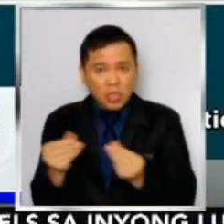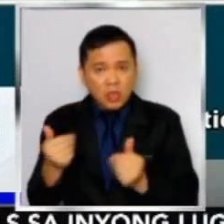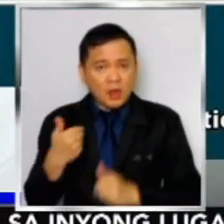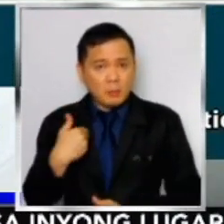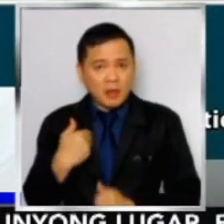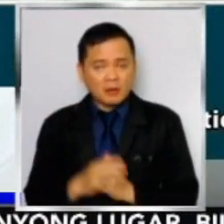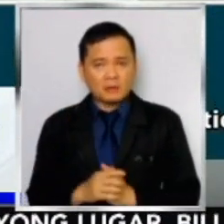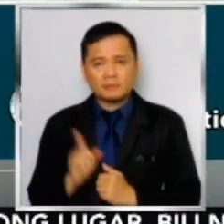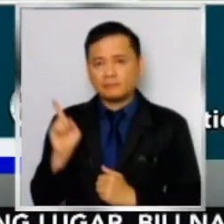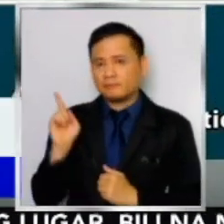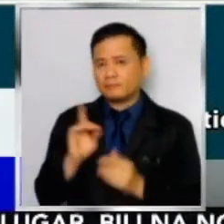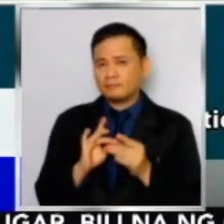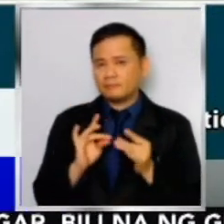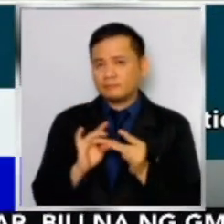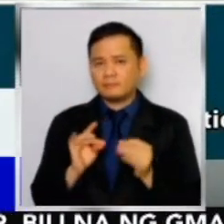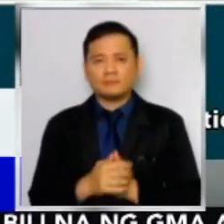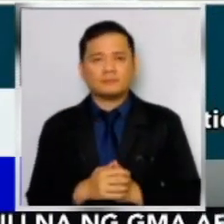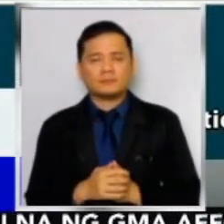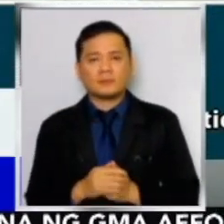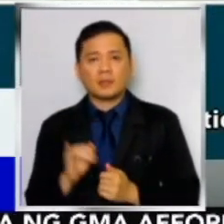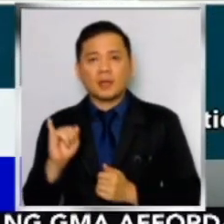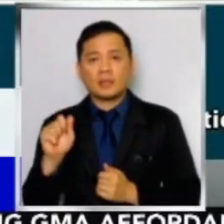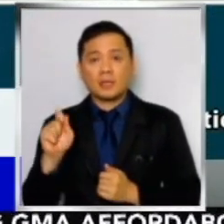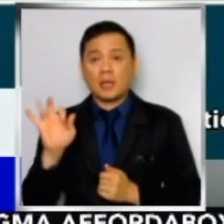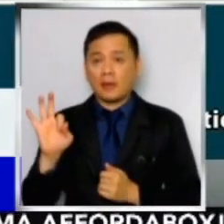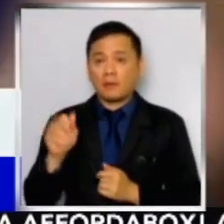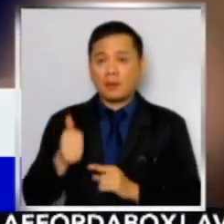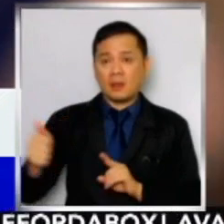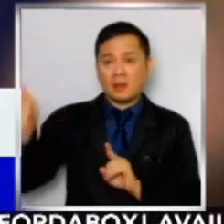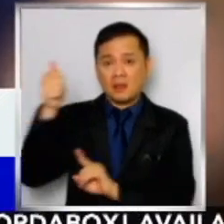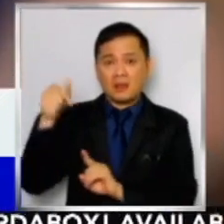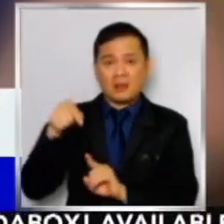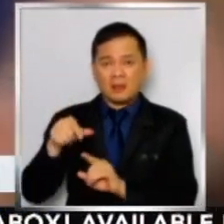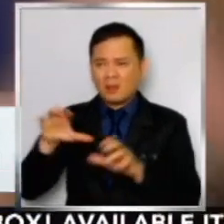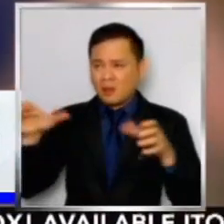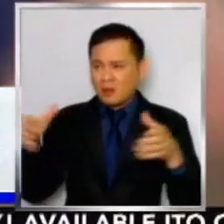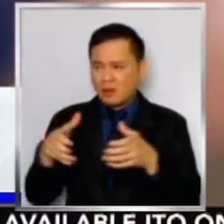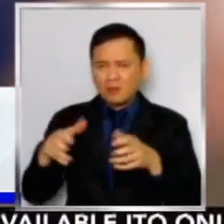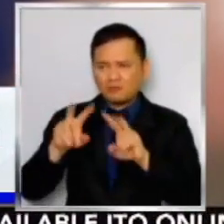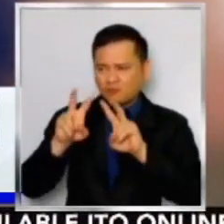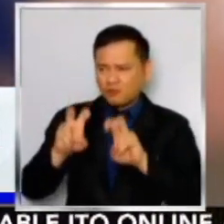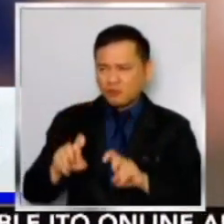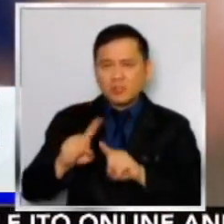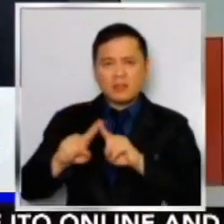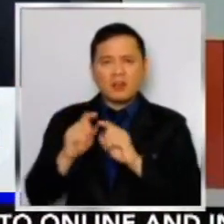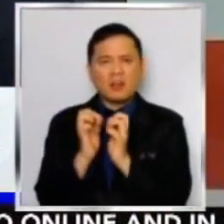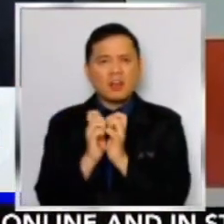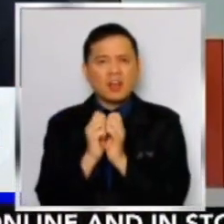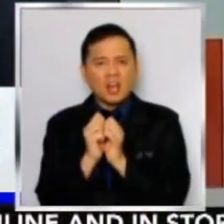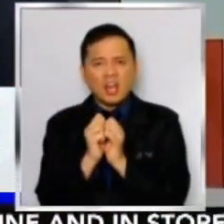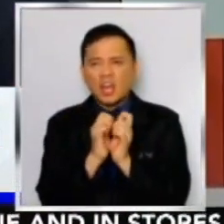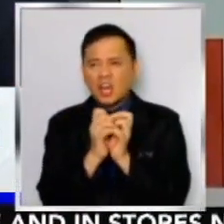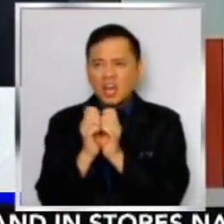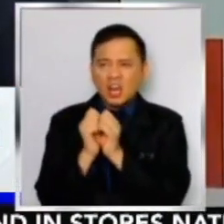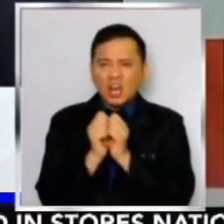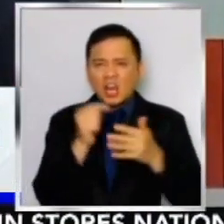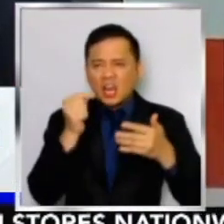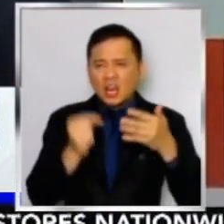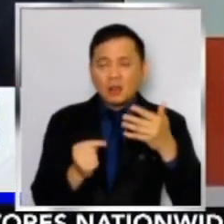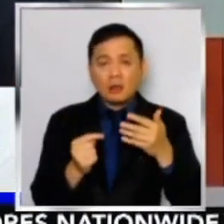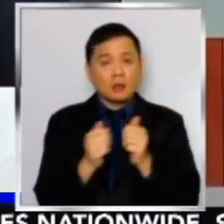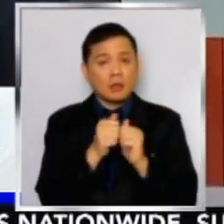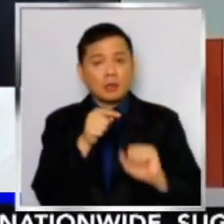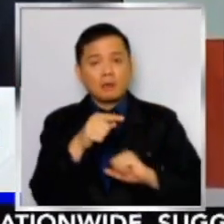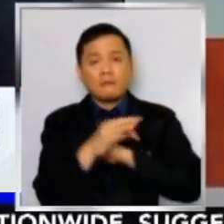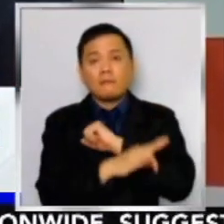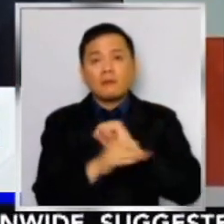ating Interagency Task Force on COVID-19 Variants, yun pong mga returning overseas Filipinos who had